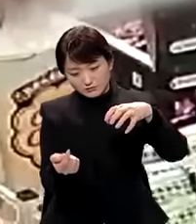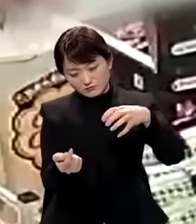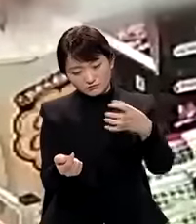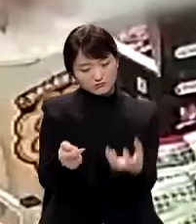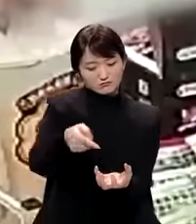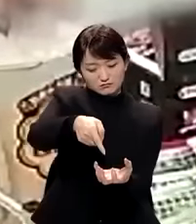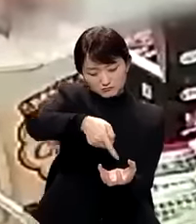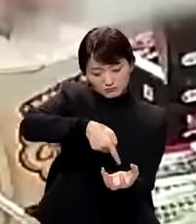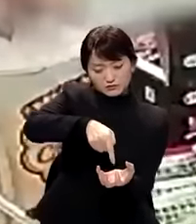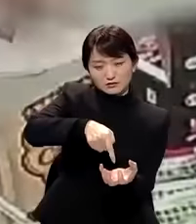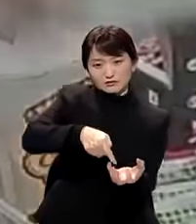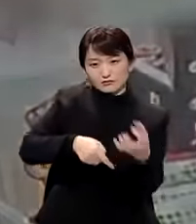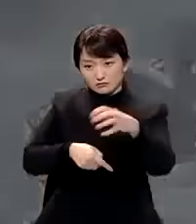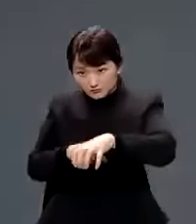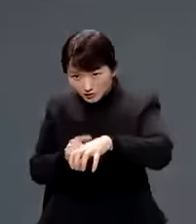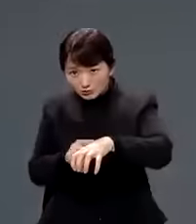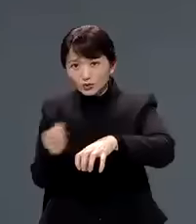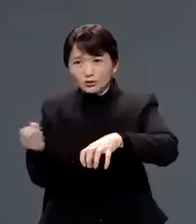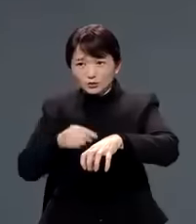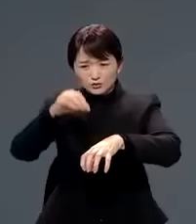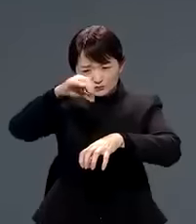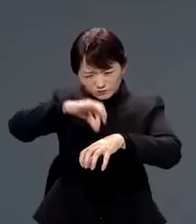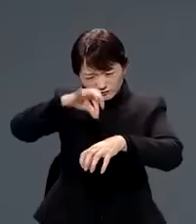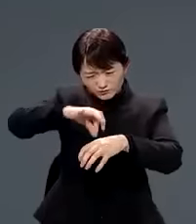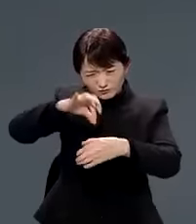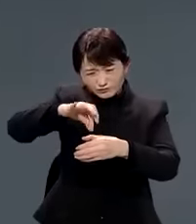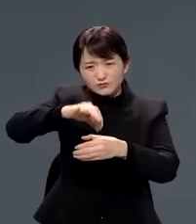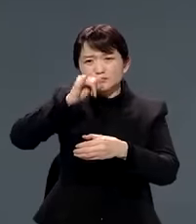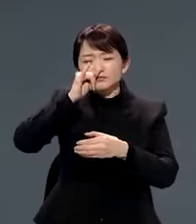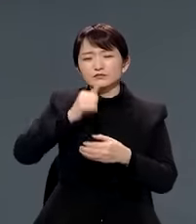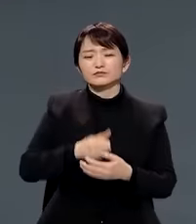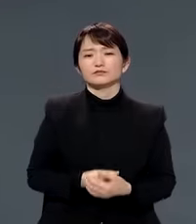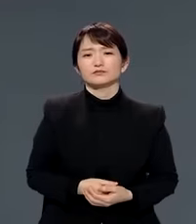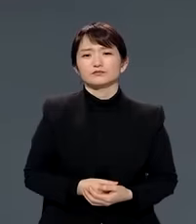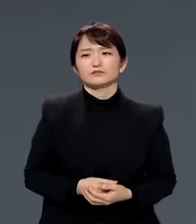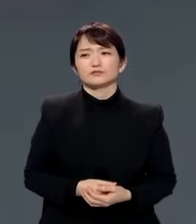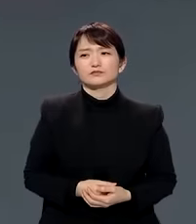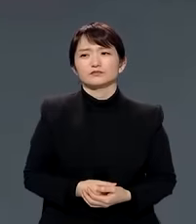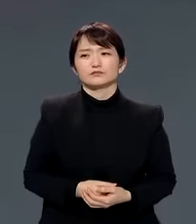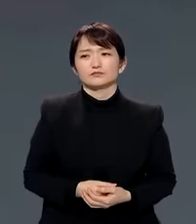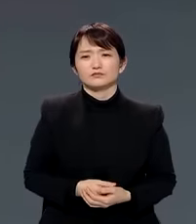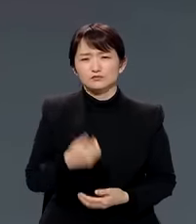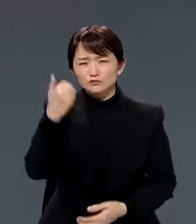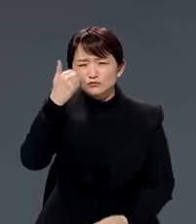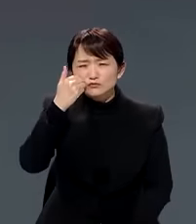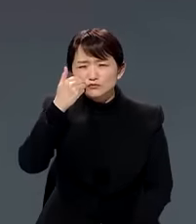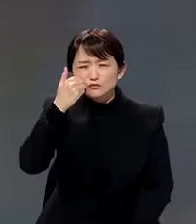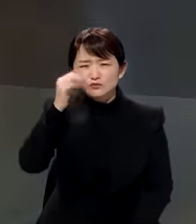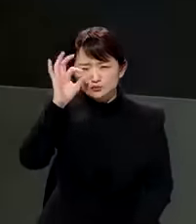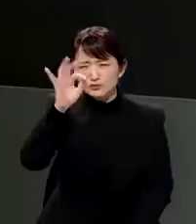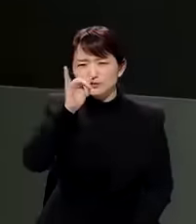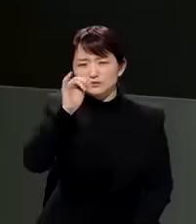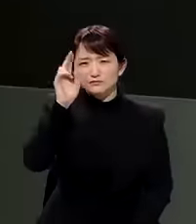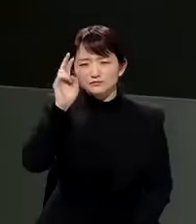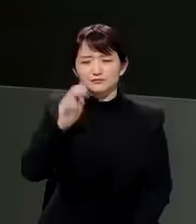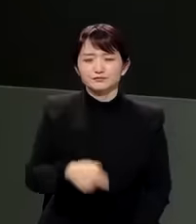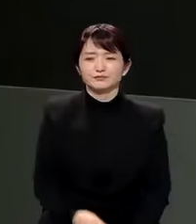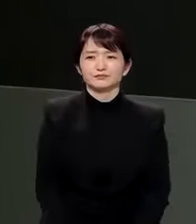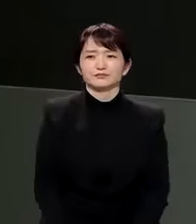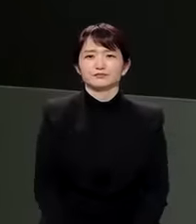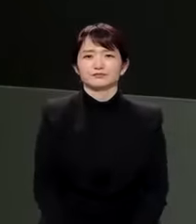또을 수도 있잖아요 저거 너무 황당한 짓을 한 겁니다 하하 얼핏 좀 보이는 거 같아요 얼굴이 자 다음